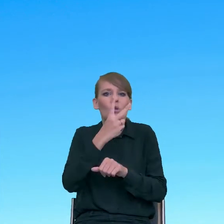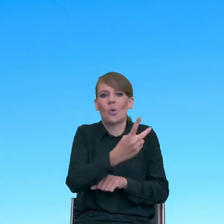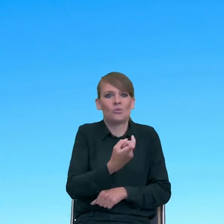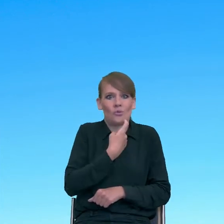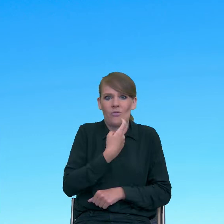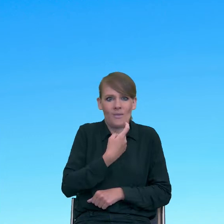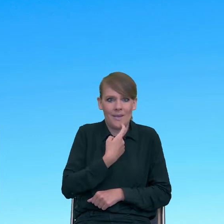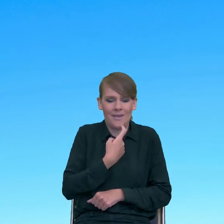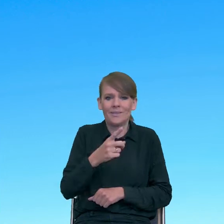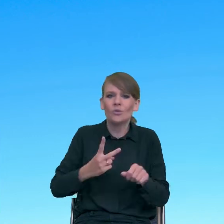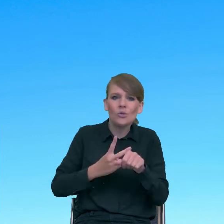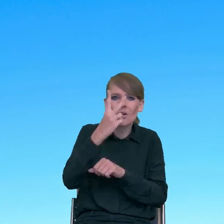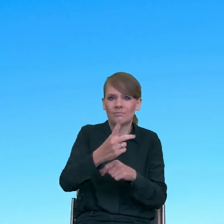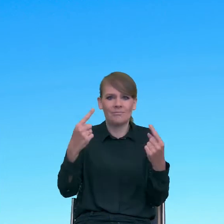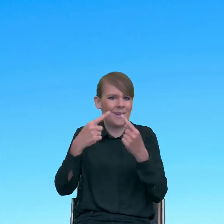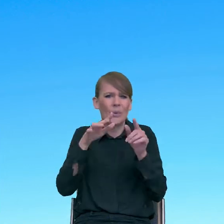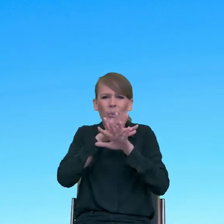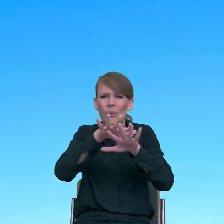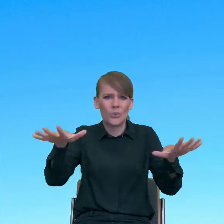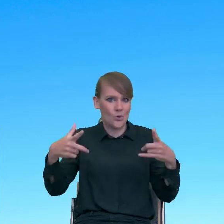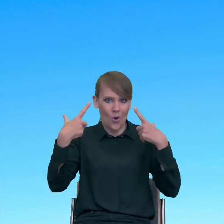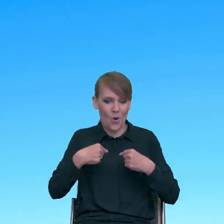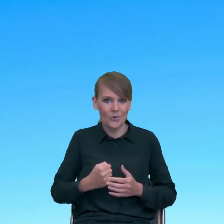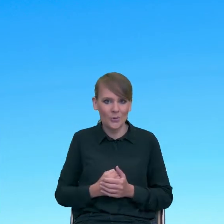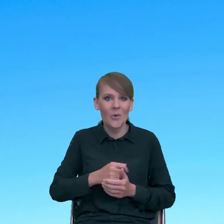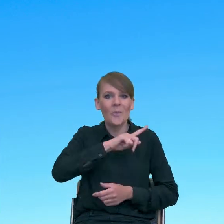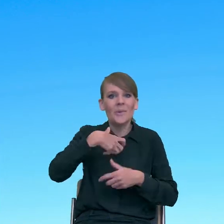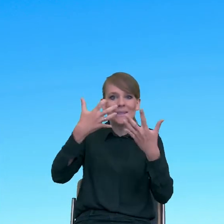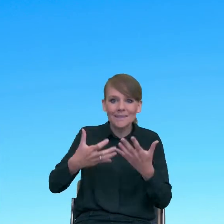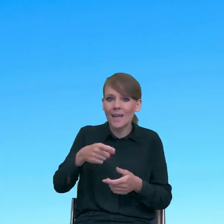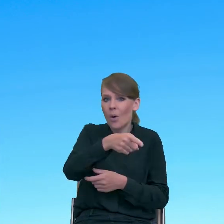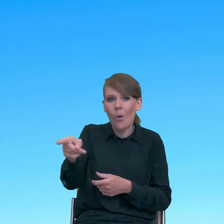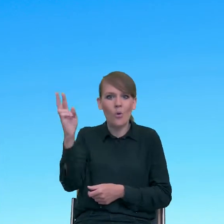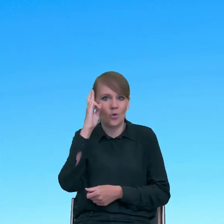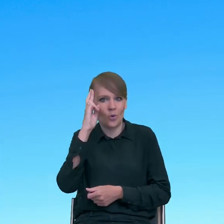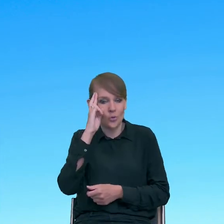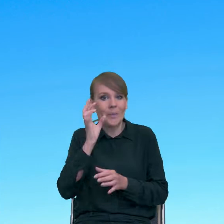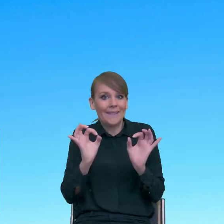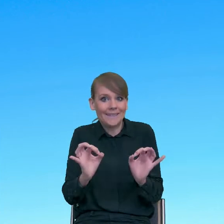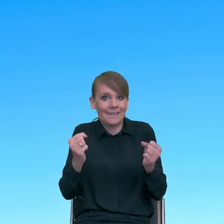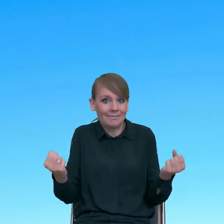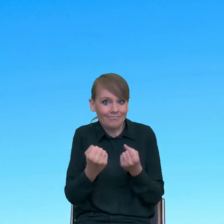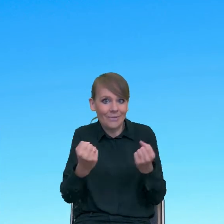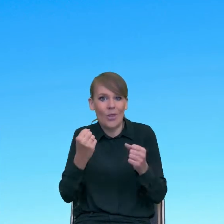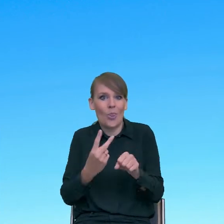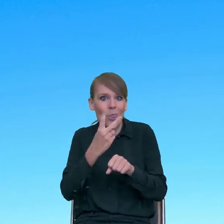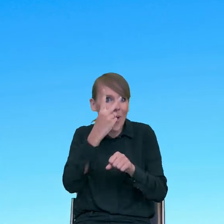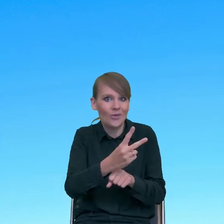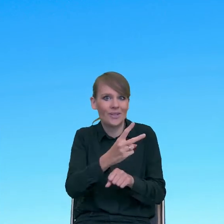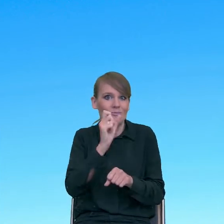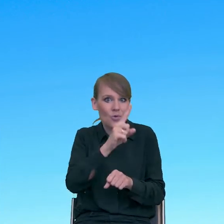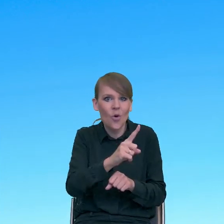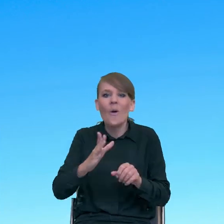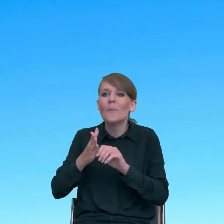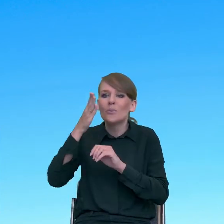wielu osób ona dotyczy. Chcieliśmy, by zrozumieli oni, że dbanie o dostępność dzisiaj zaprocentuje w